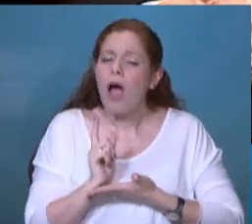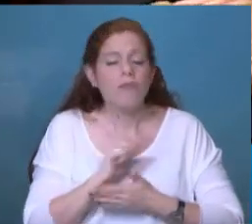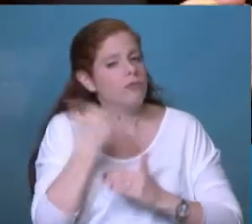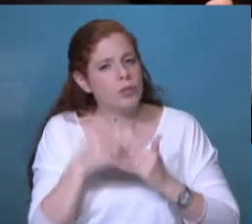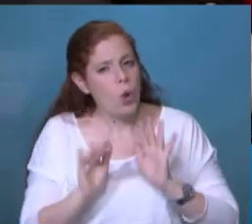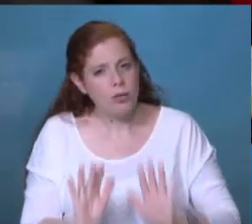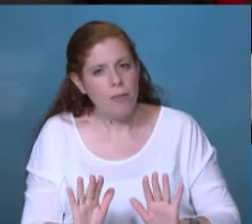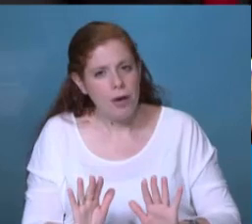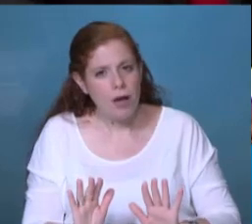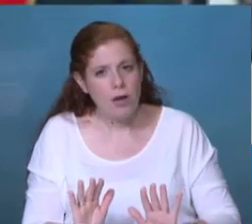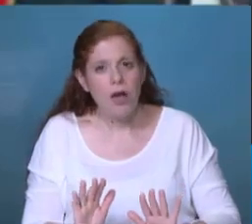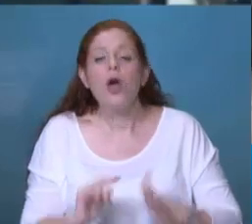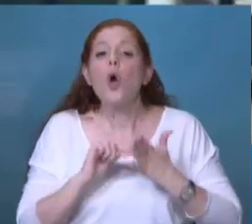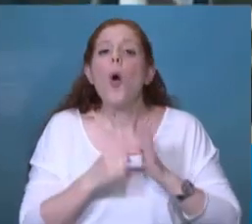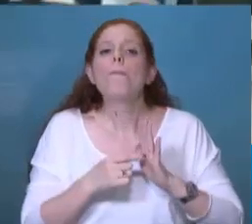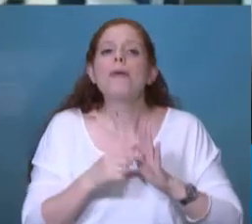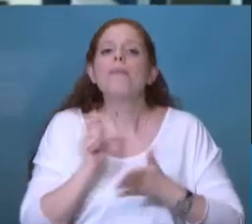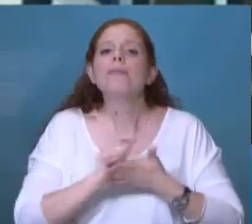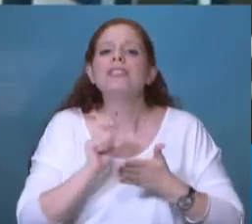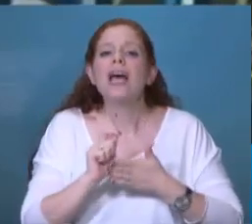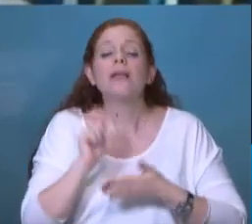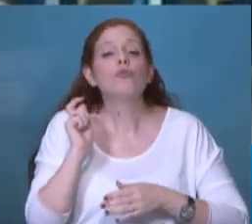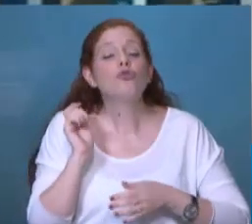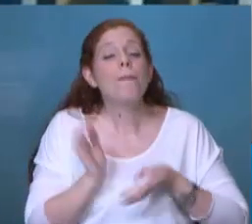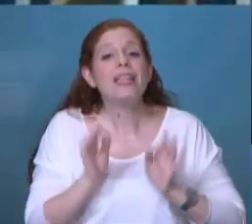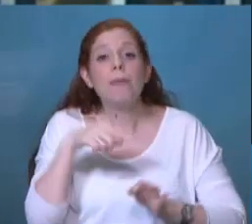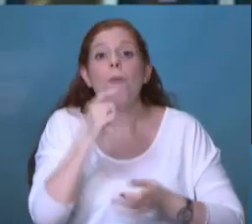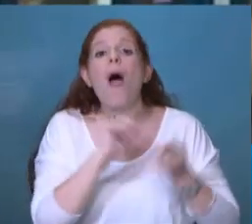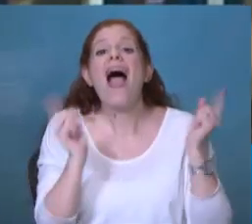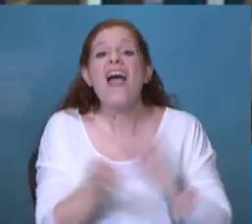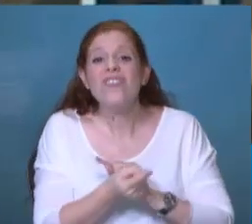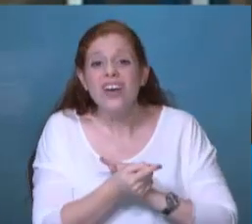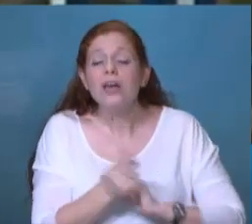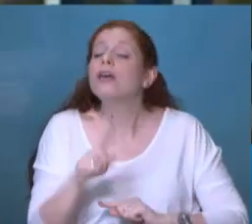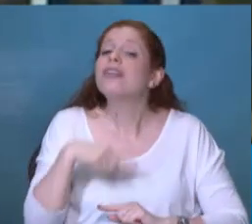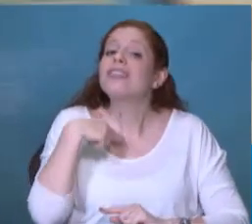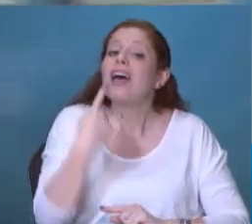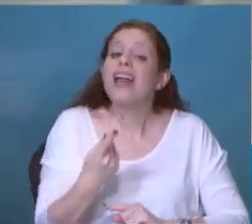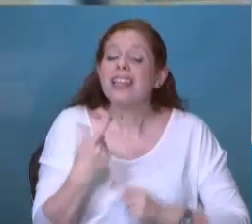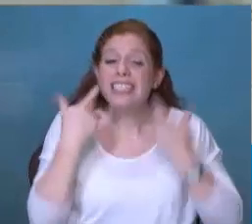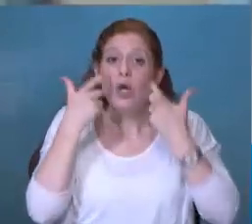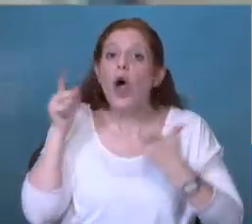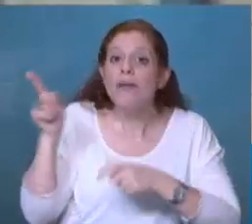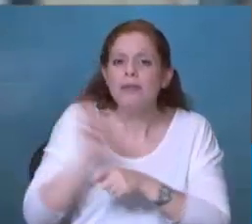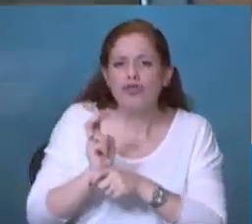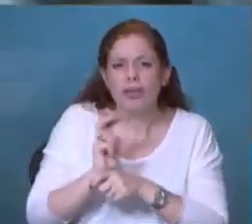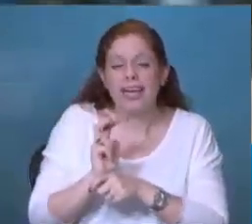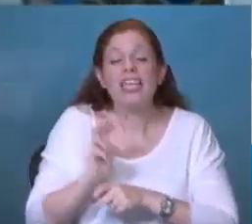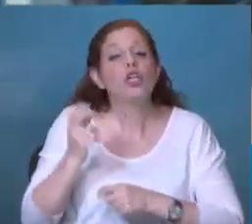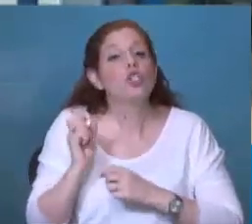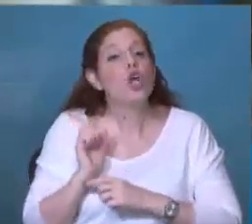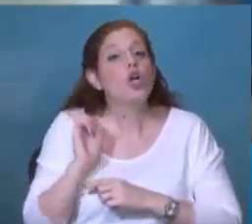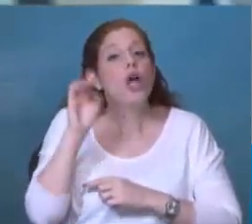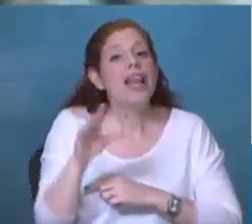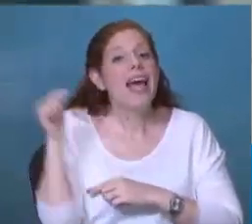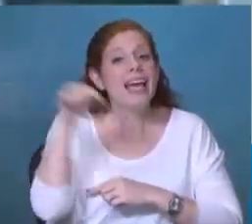כאן. גורמים במשרד המשפטים טענו בתגובה ההפך. טענת הסנגורים היא ששקרית. כשהשליח הגיע למשרדו של